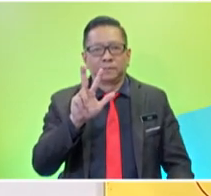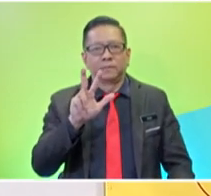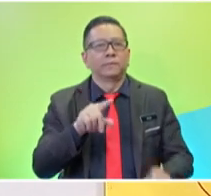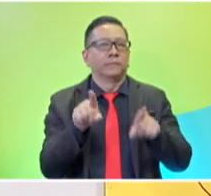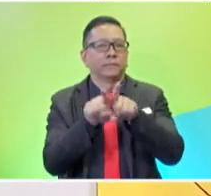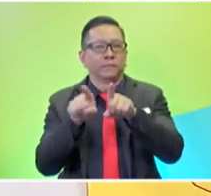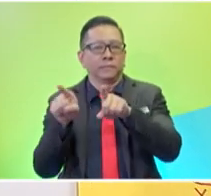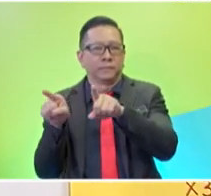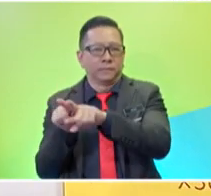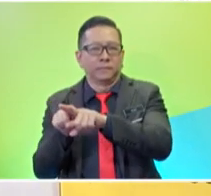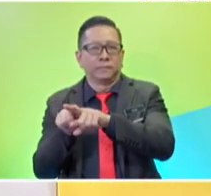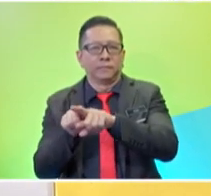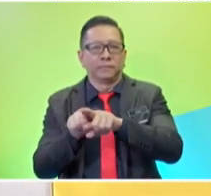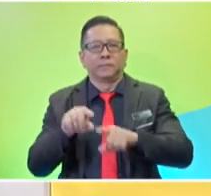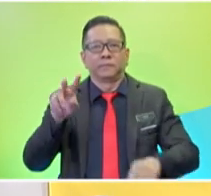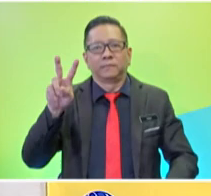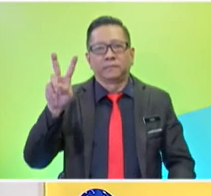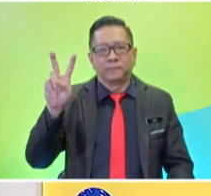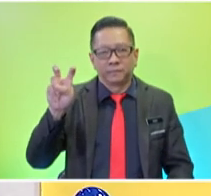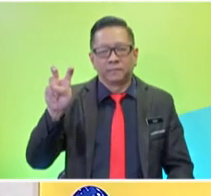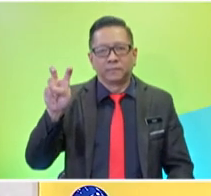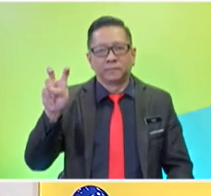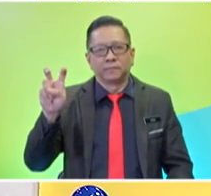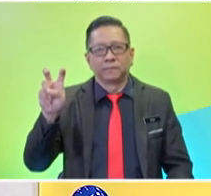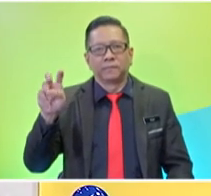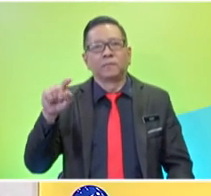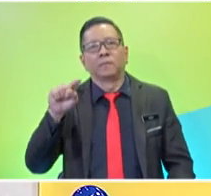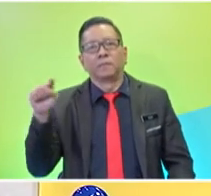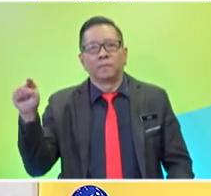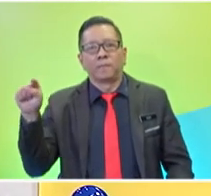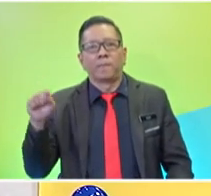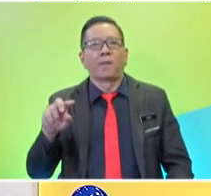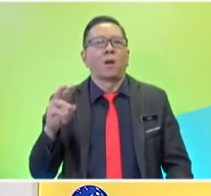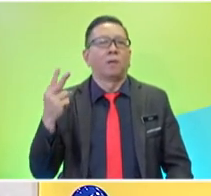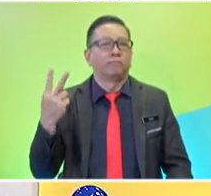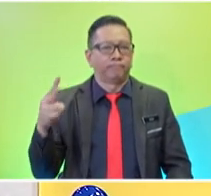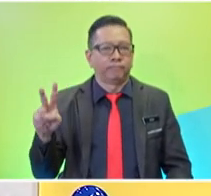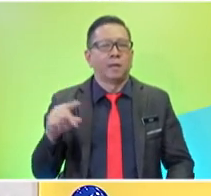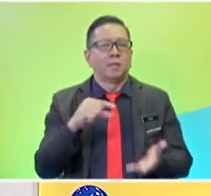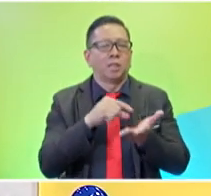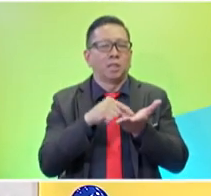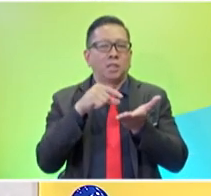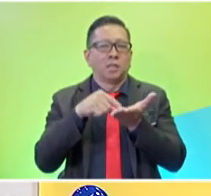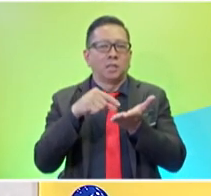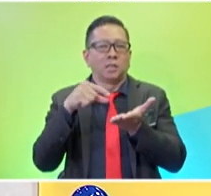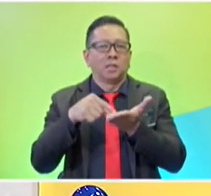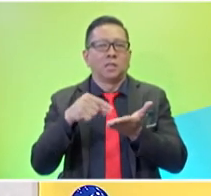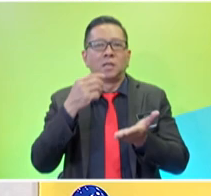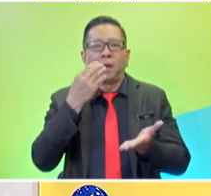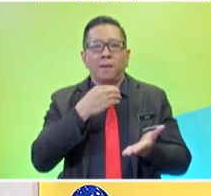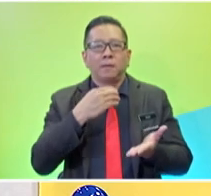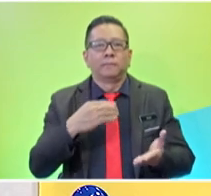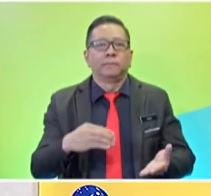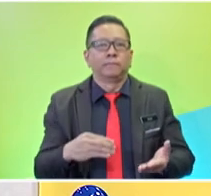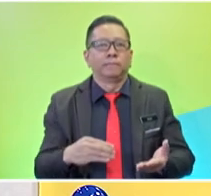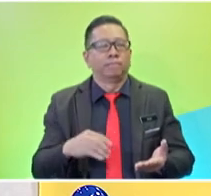bersamaan dengan 20 Ringgit tipe dengan 12 biji pastikan unik di